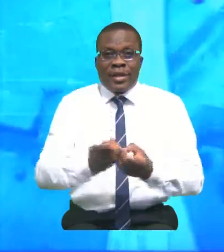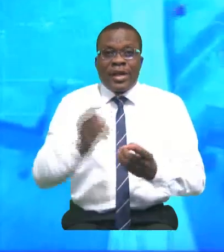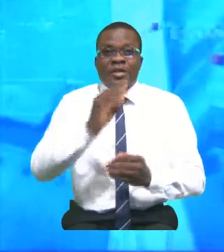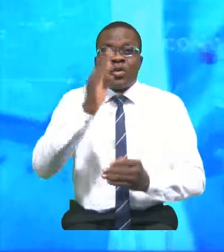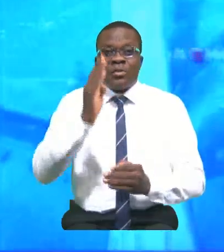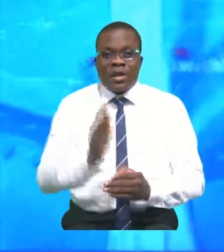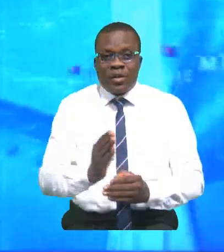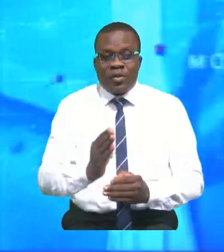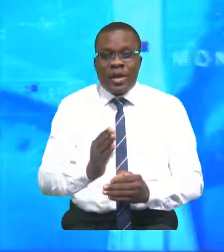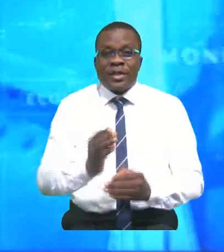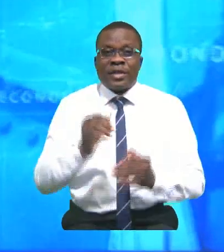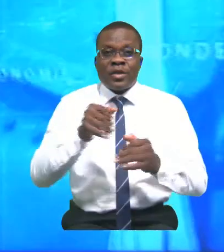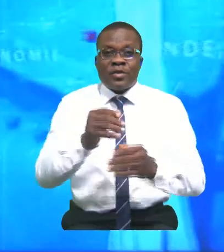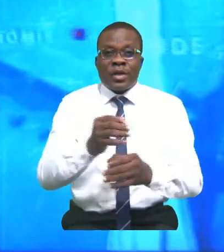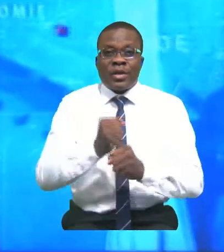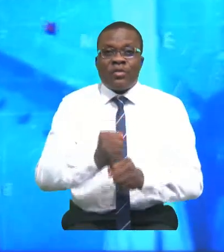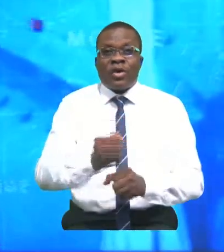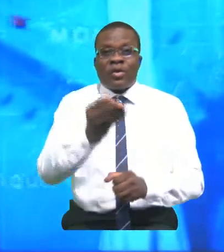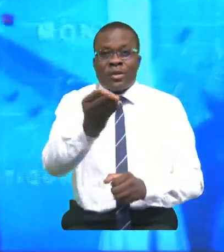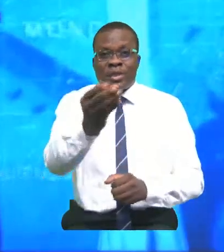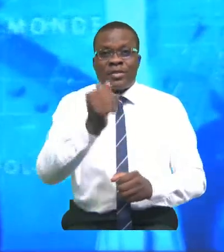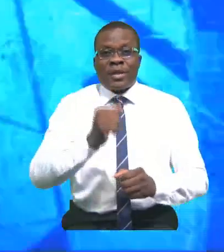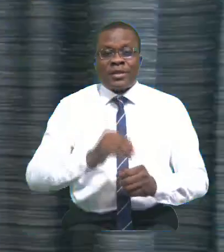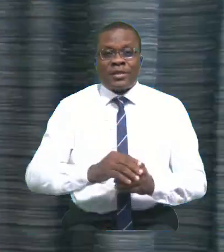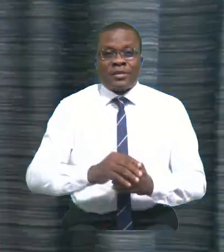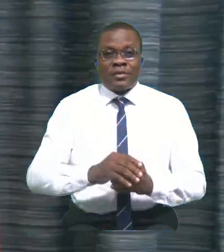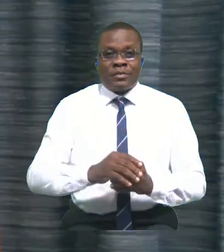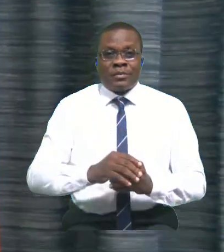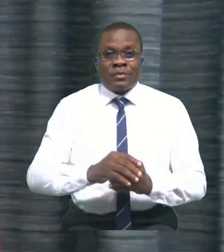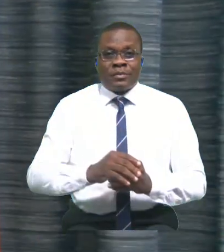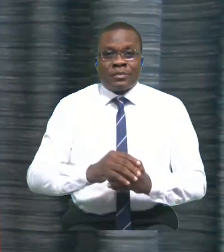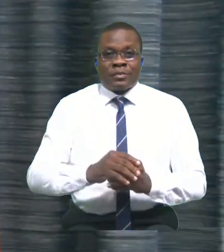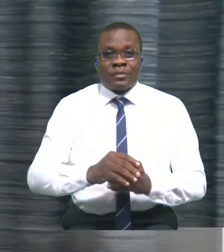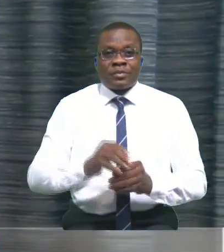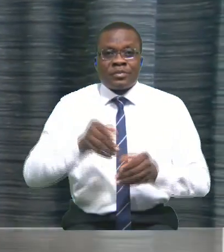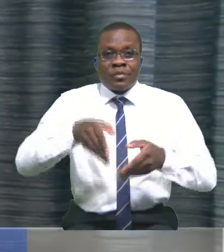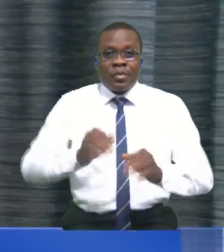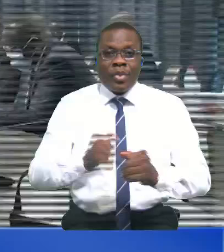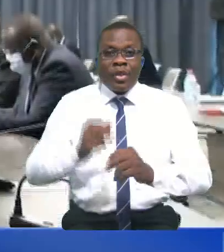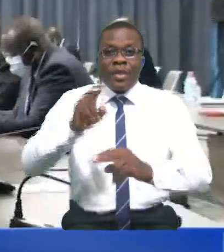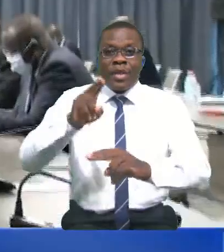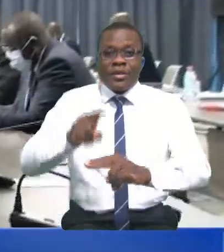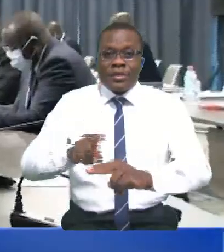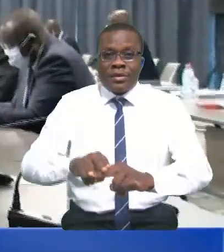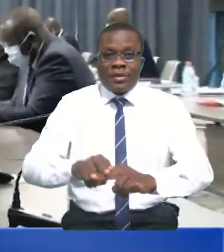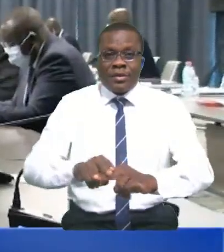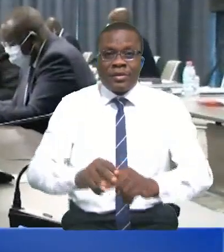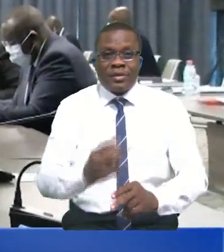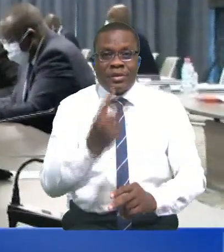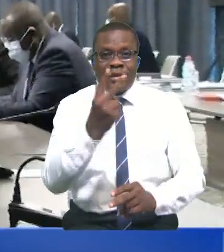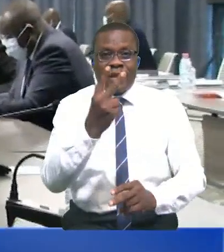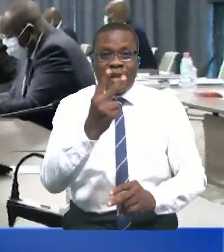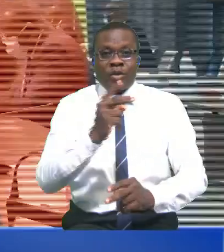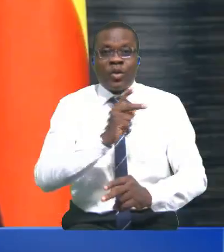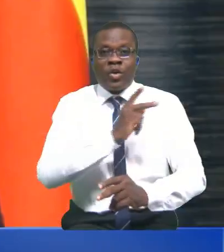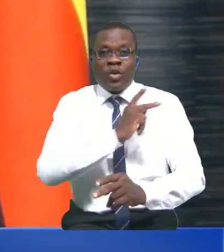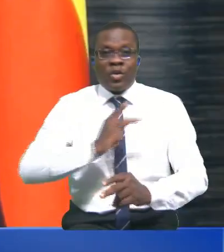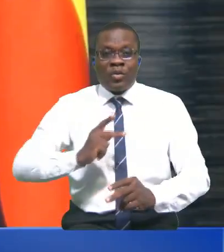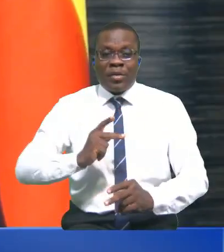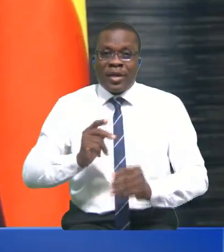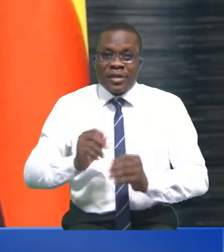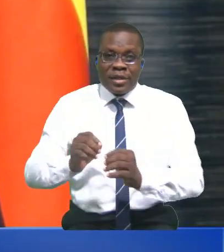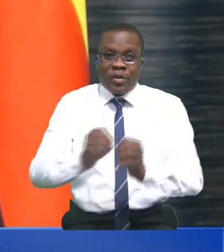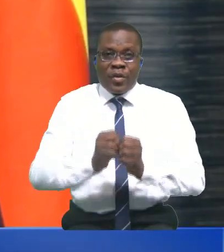nikanokovi et Simon viillon pour le contre-rendu au cours de cette assise les deux partis on ensemble